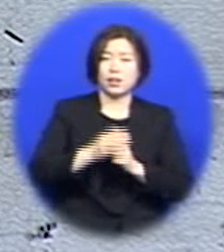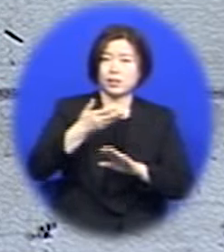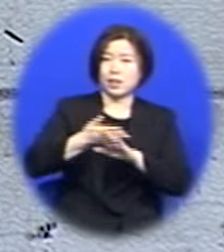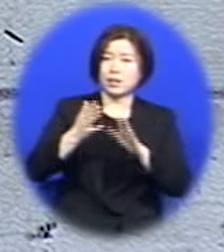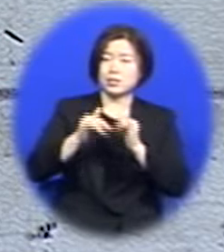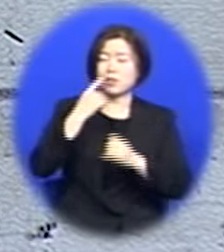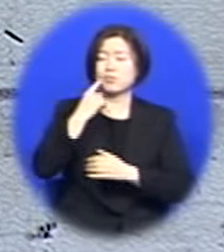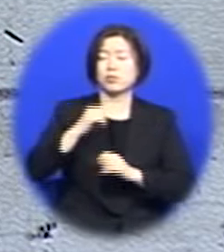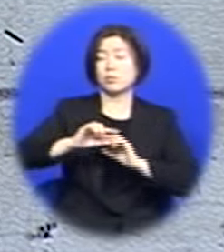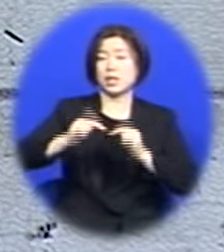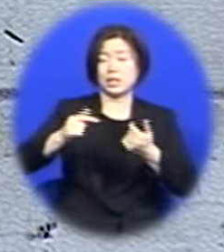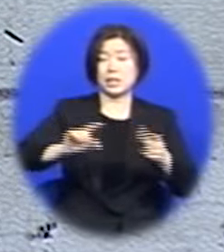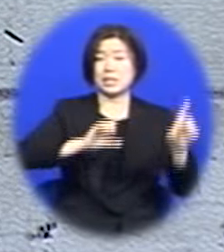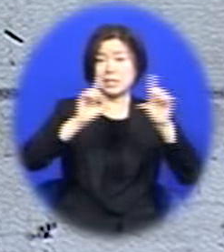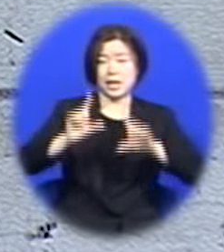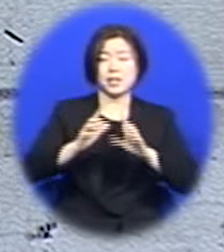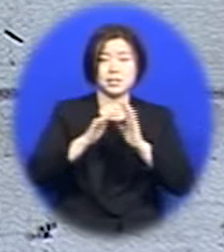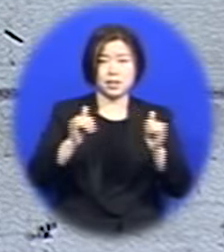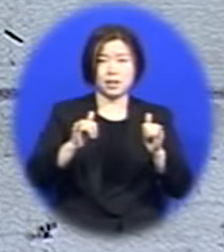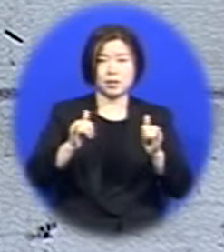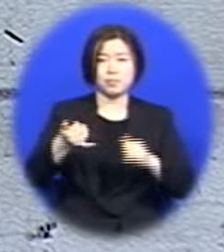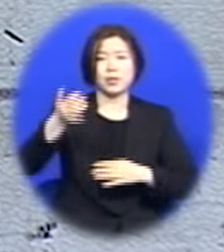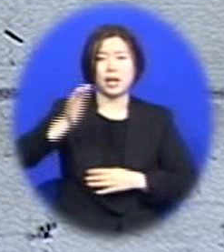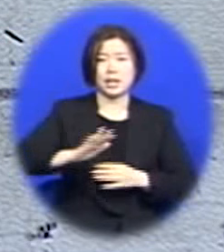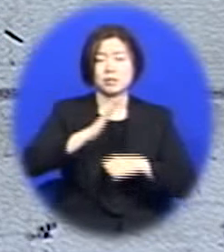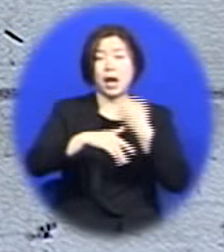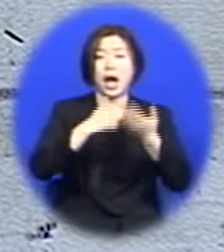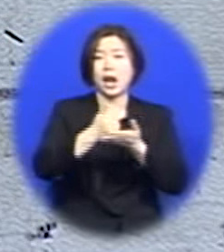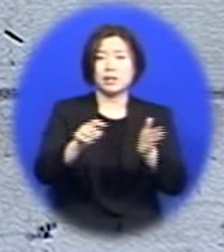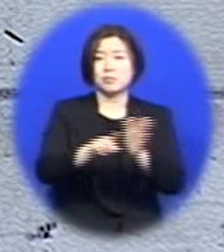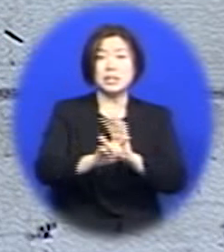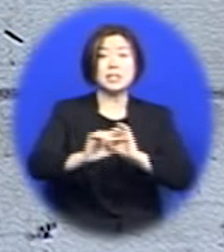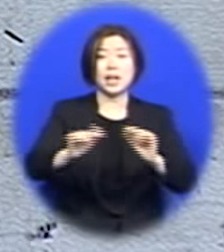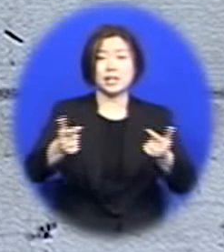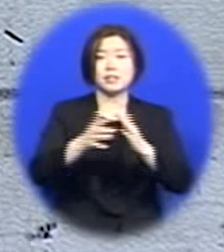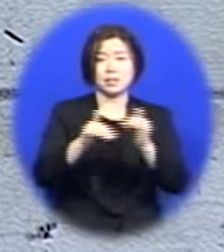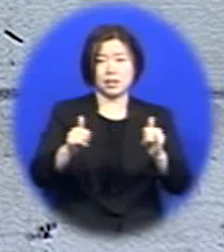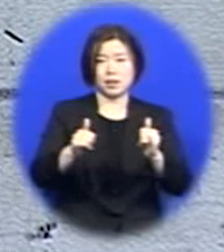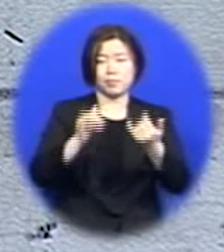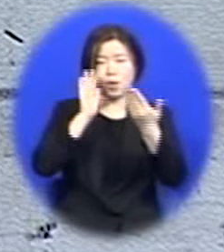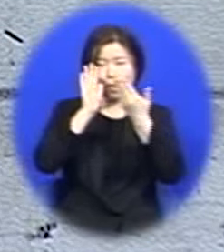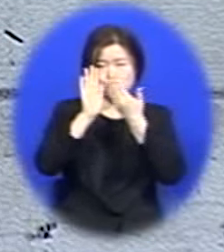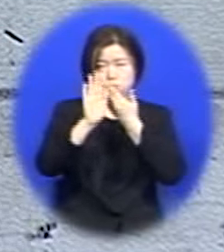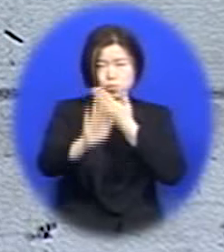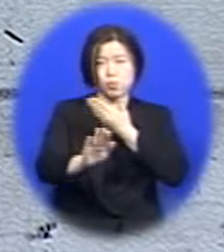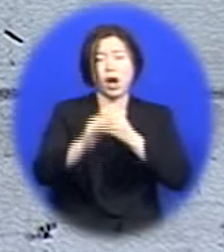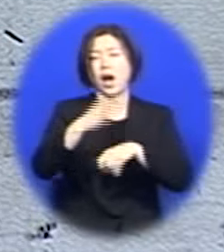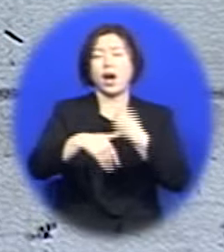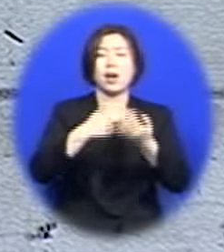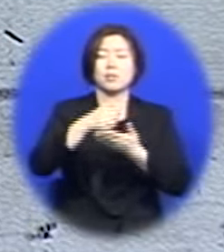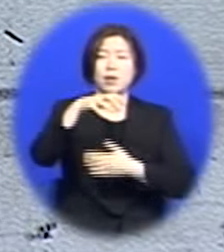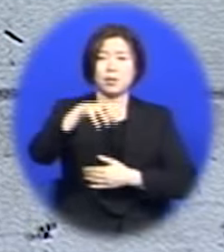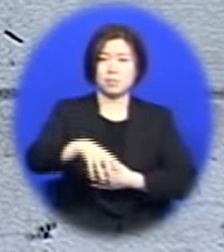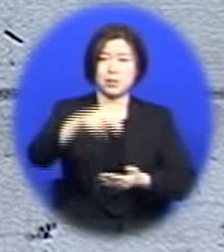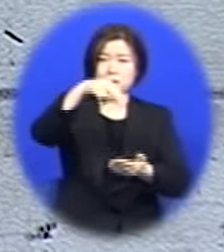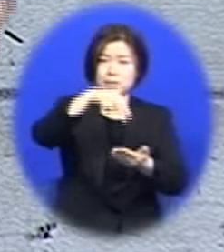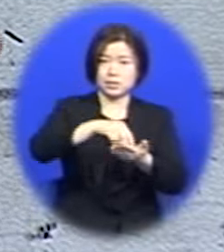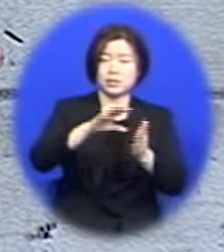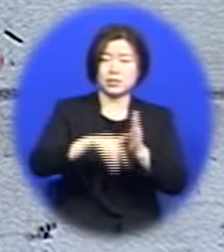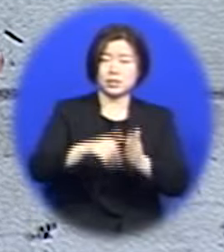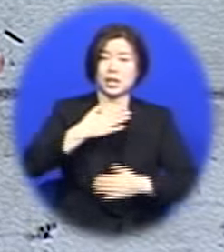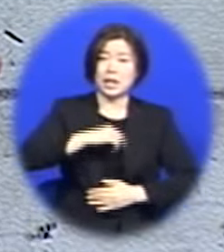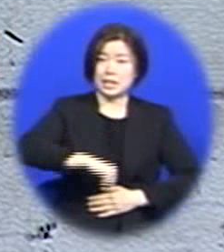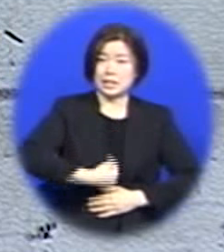살던 사람들, 그러나 하나님을 믿지 못하는 사람, 나중에 하나님 앞에 섰을 때 자기